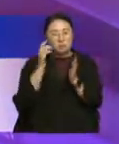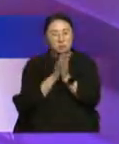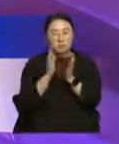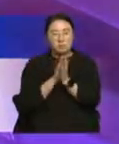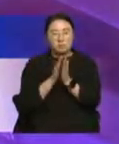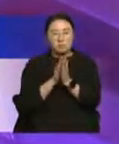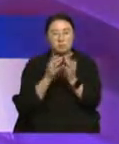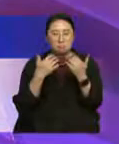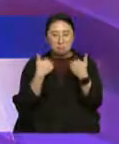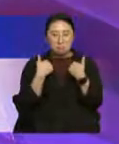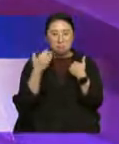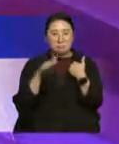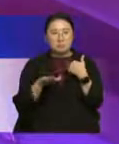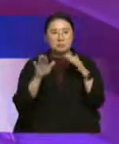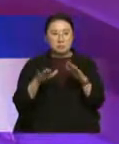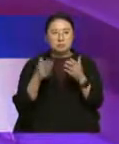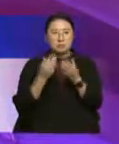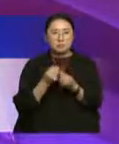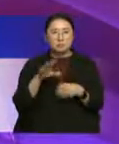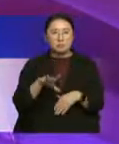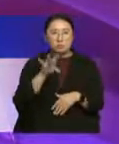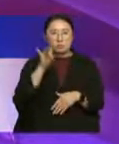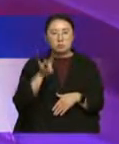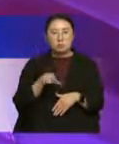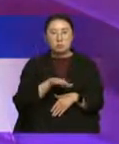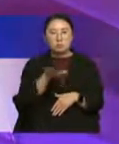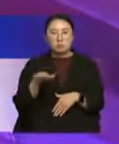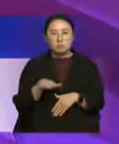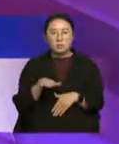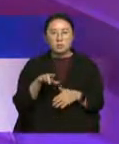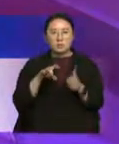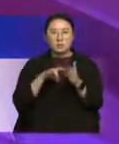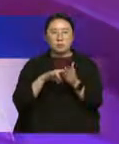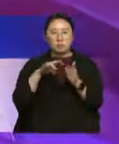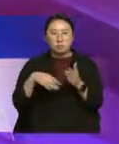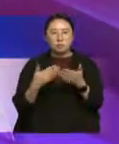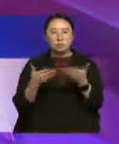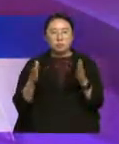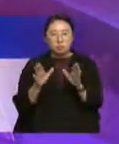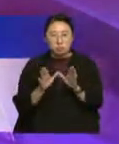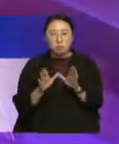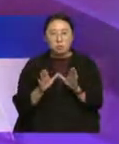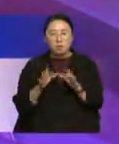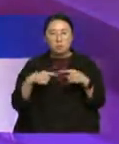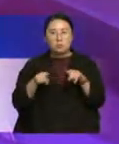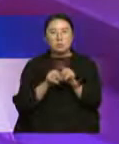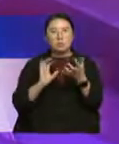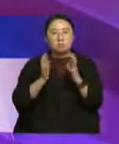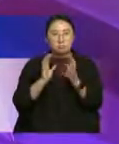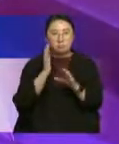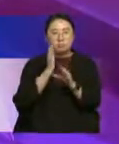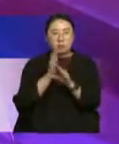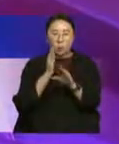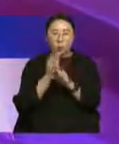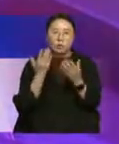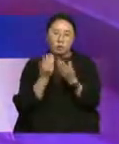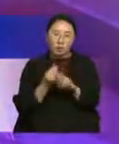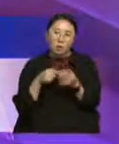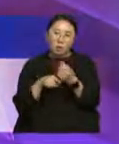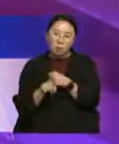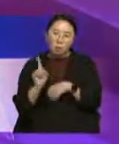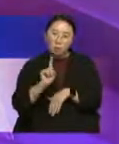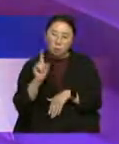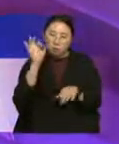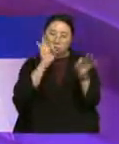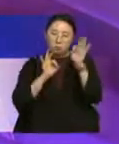하시는 것 같은데 지금 이런 경우 처음이에요 저희도. 그거 지금 세무부서하고 얘기를 한번 해보고 있어요 지금. 혹시 뭐